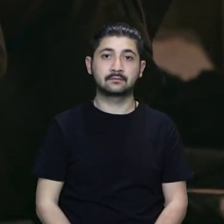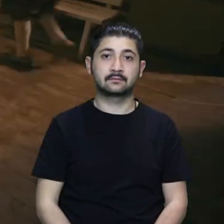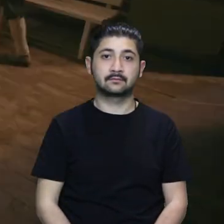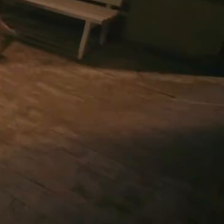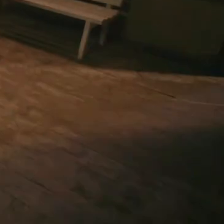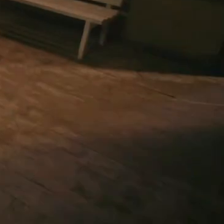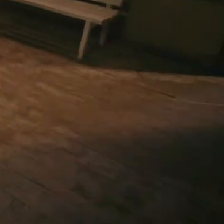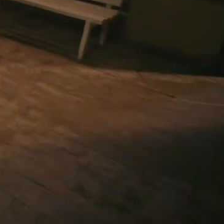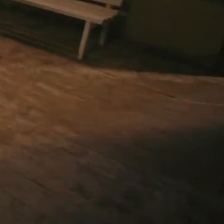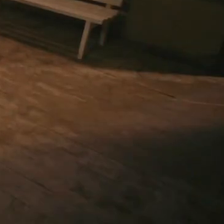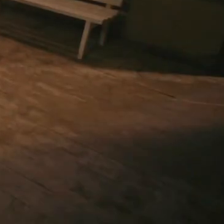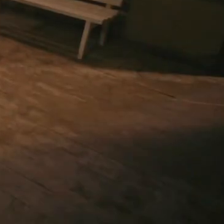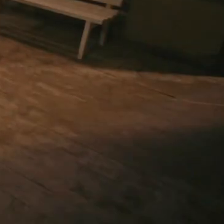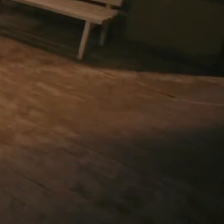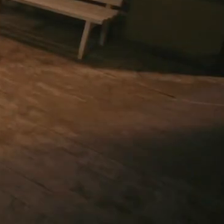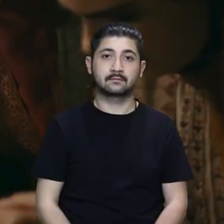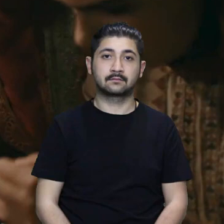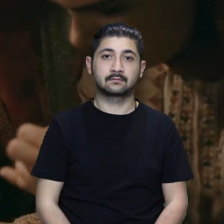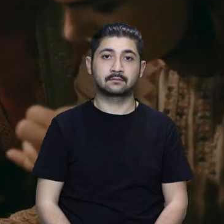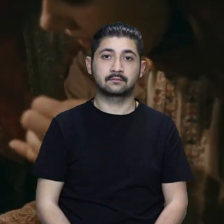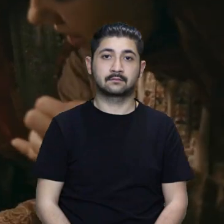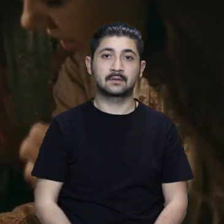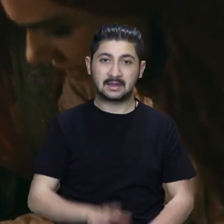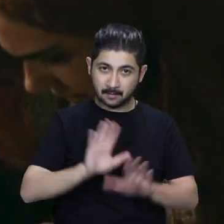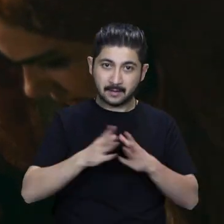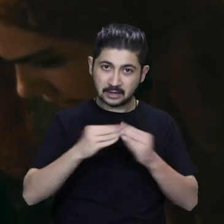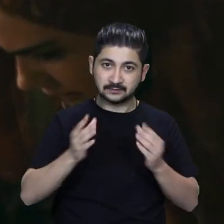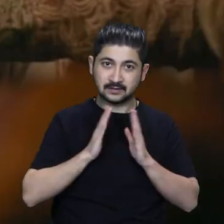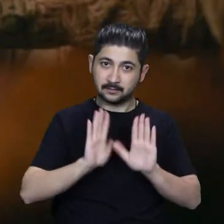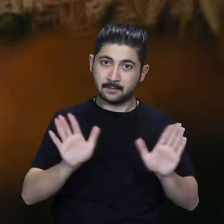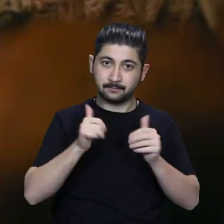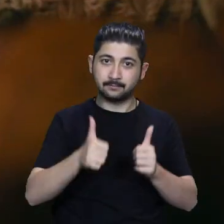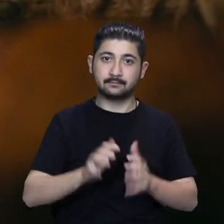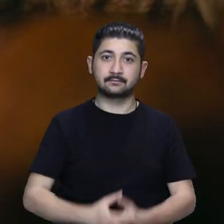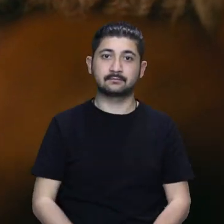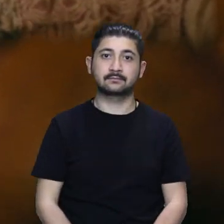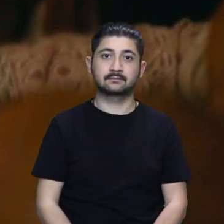askerin kanlı gömleğini çıkarıyor. Tamam, geçecek.